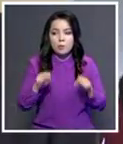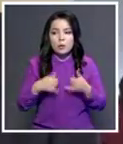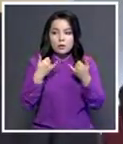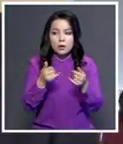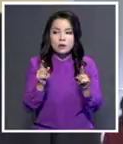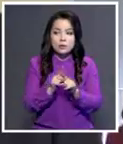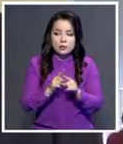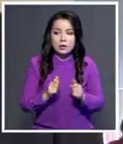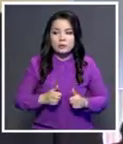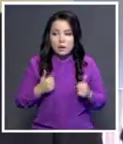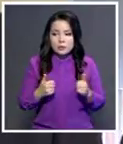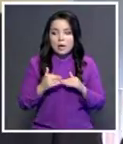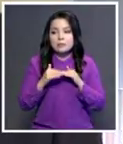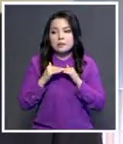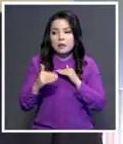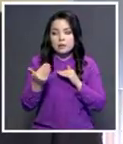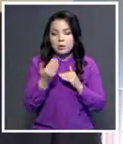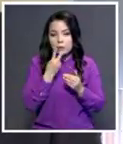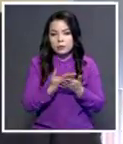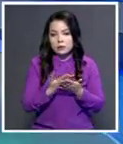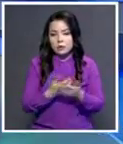ашу, бұлардың деңгейін көтеру.